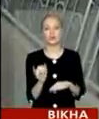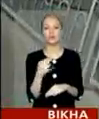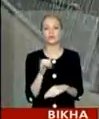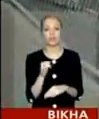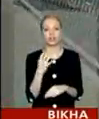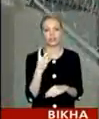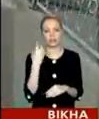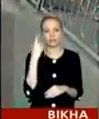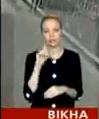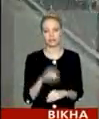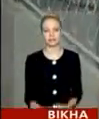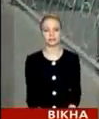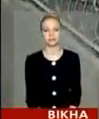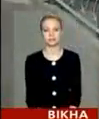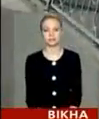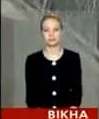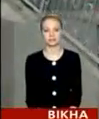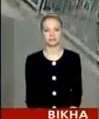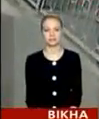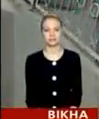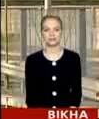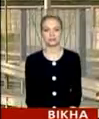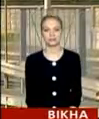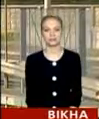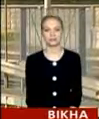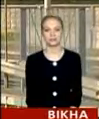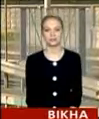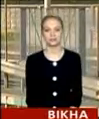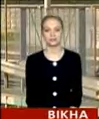ще не вигадали. Осман Пашаєв, Сергій Гришин, Денис Швець, програма «Вікна», СТБ.